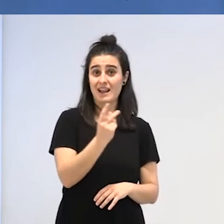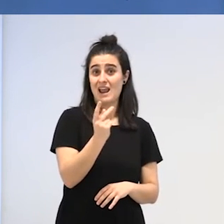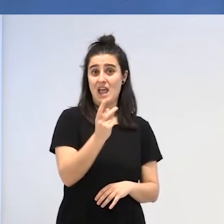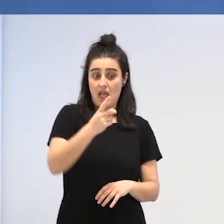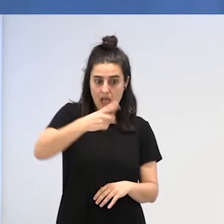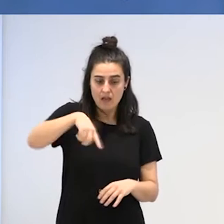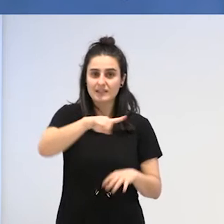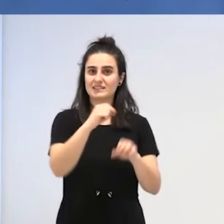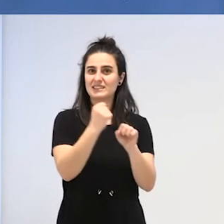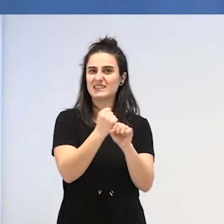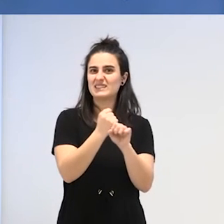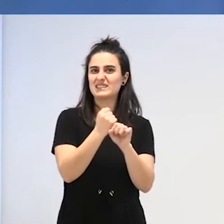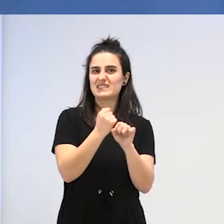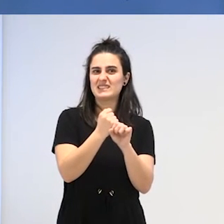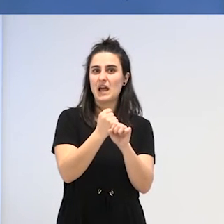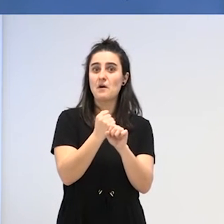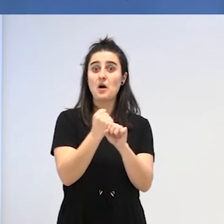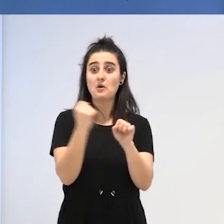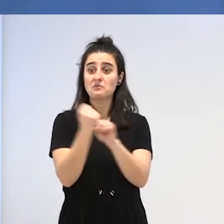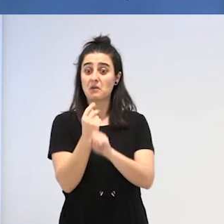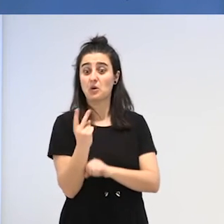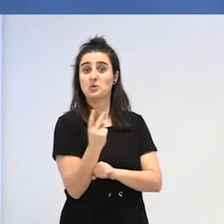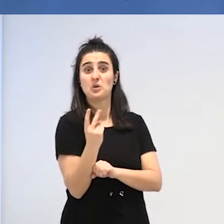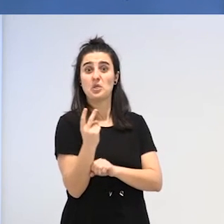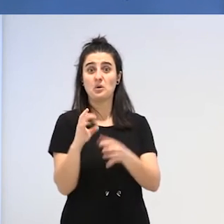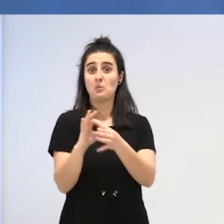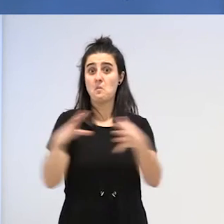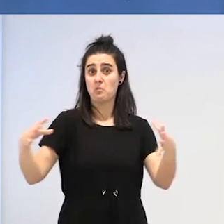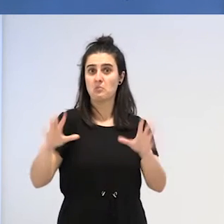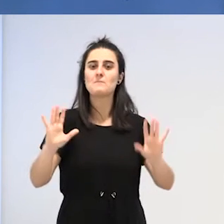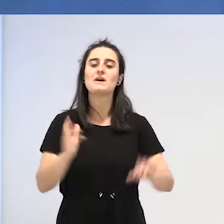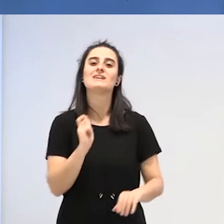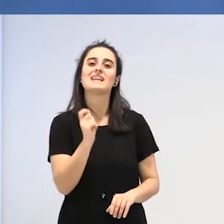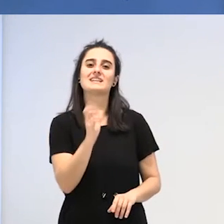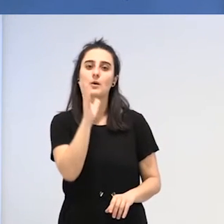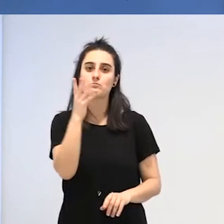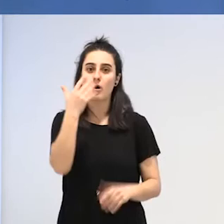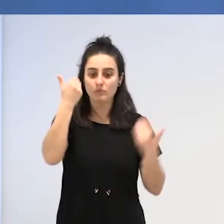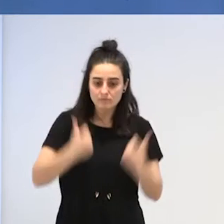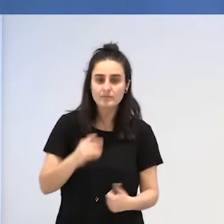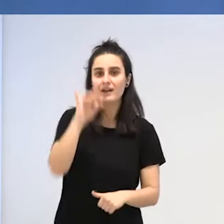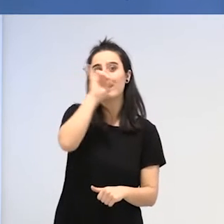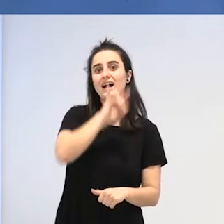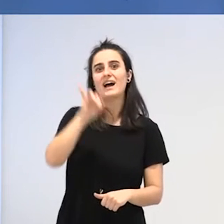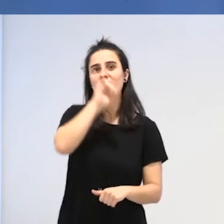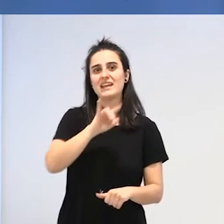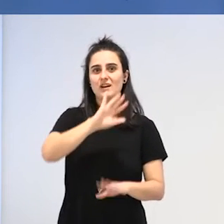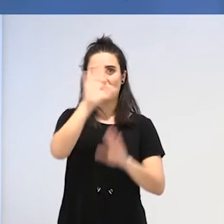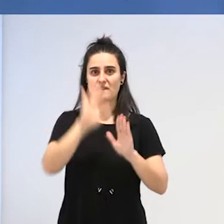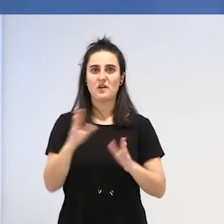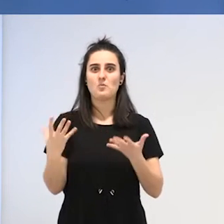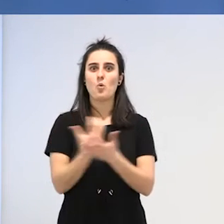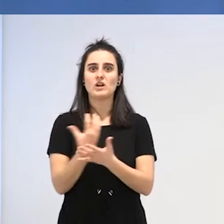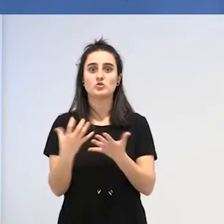haien lanen artean ez dago zer ikusia handirik, baina normalean beltzak izateagatik ba dana korriente